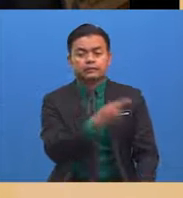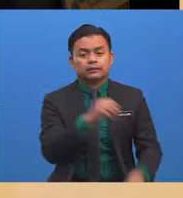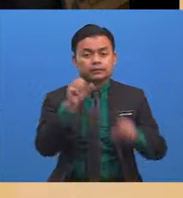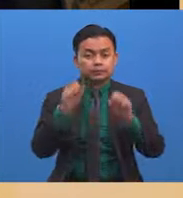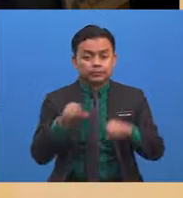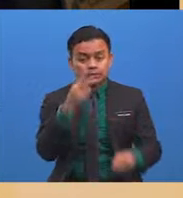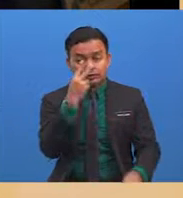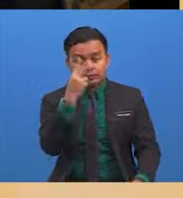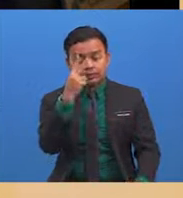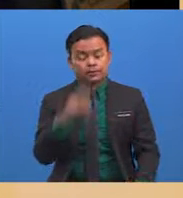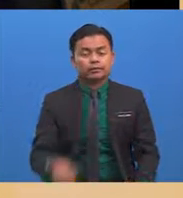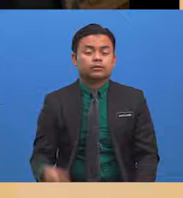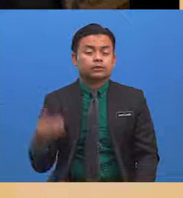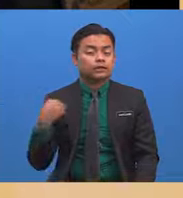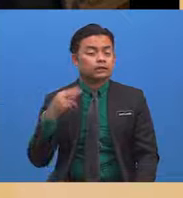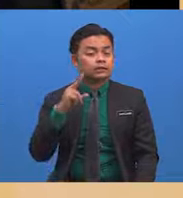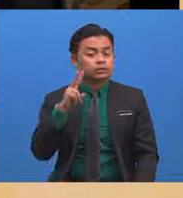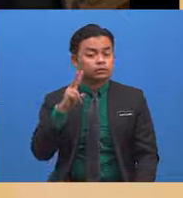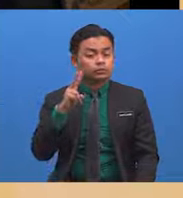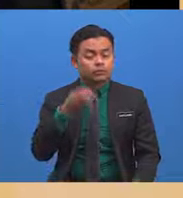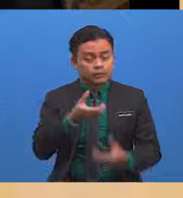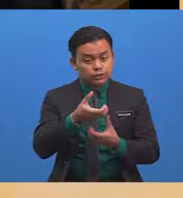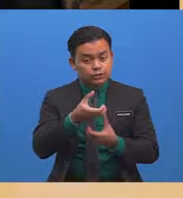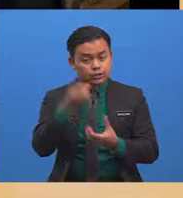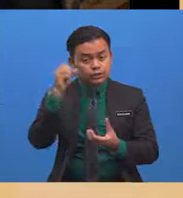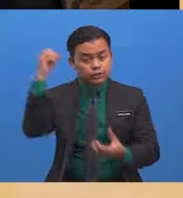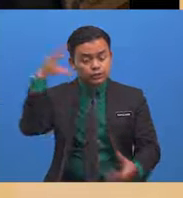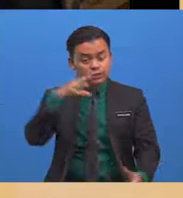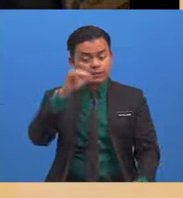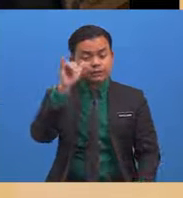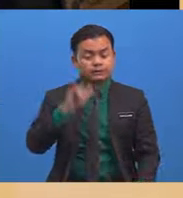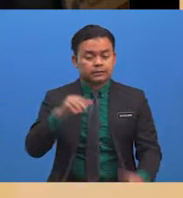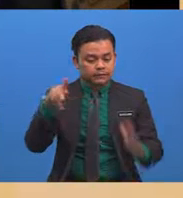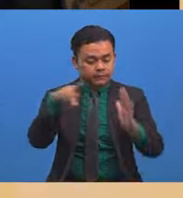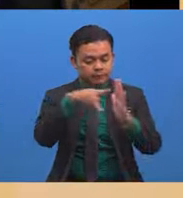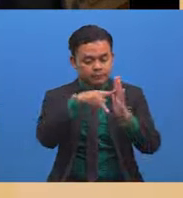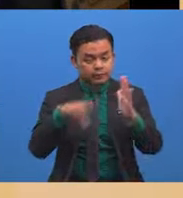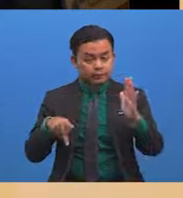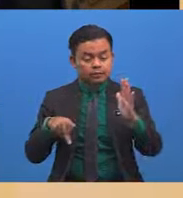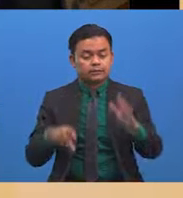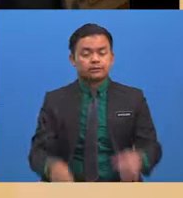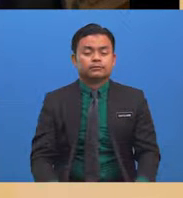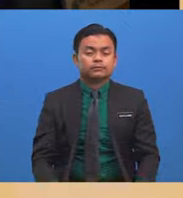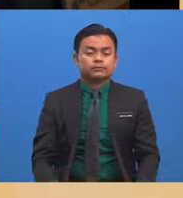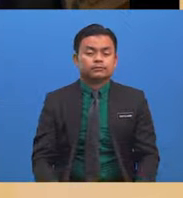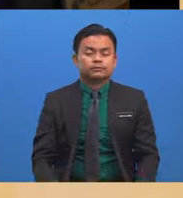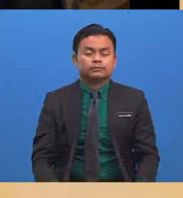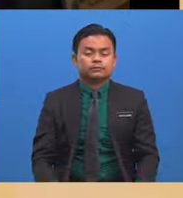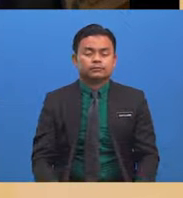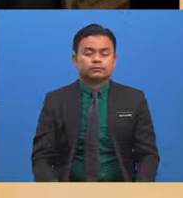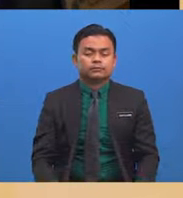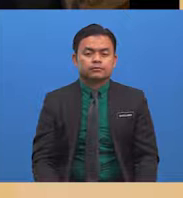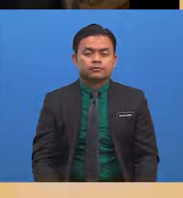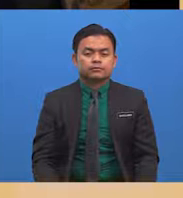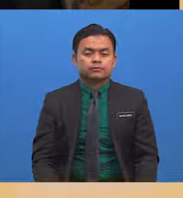dua jenis orientasi cahaya pantulan yang terhasil, iaitu